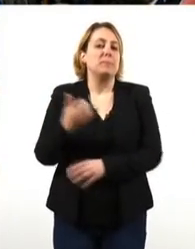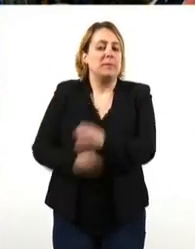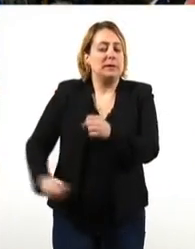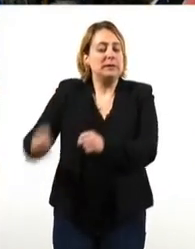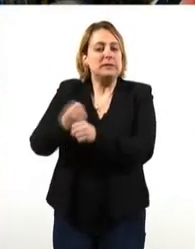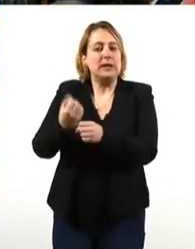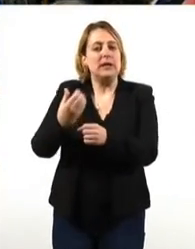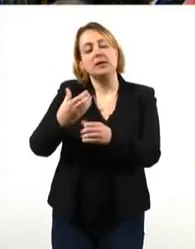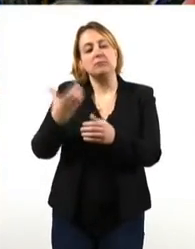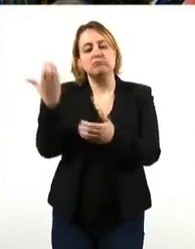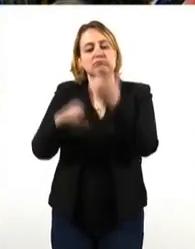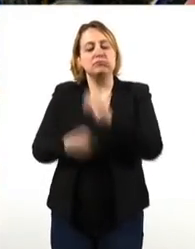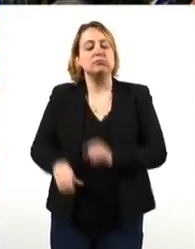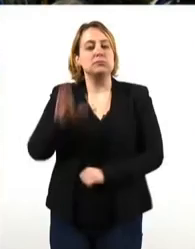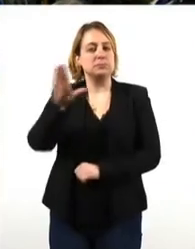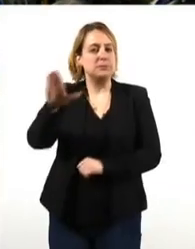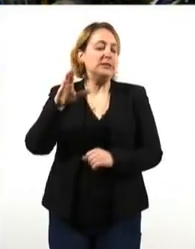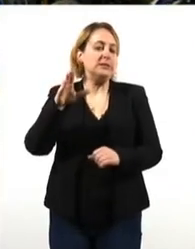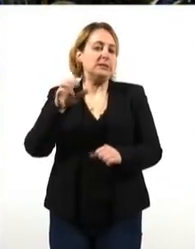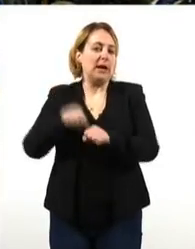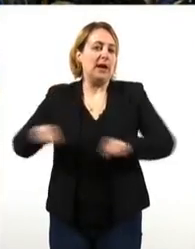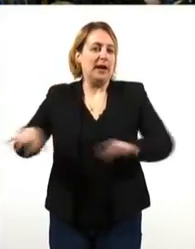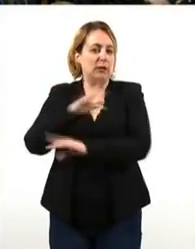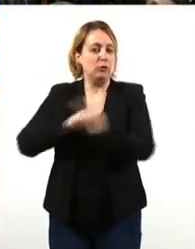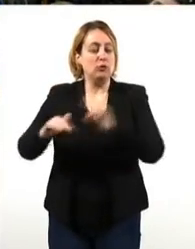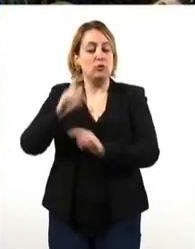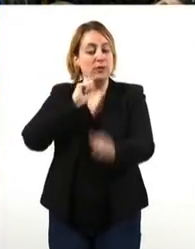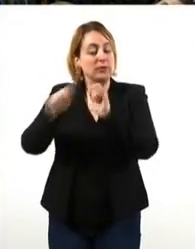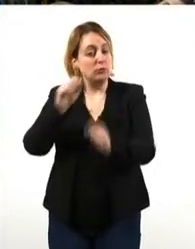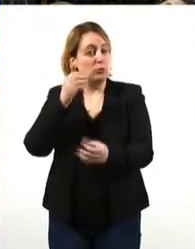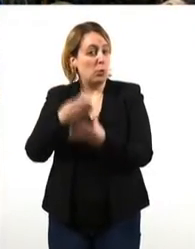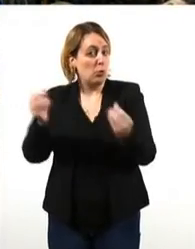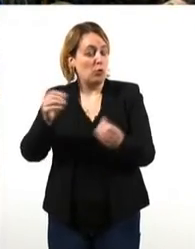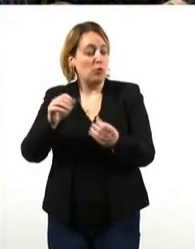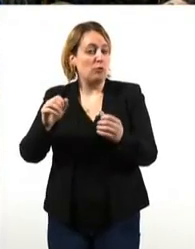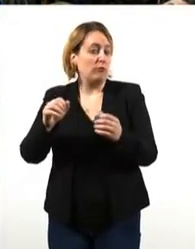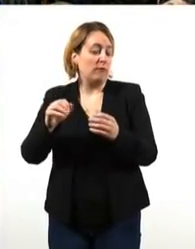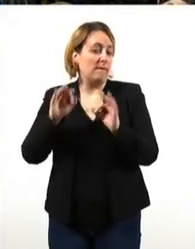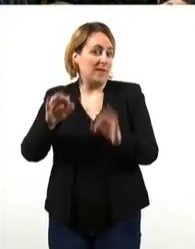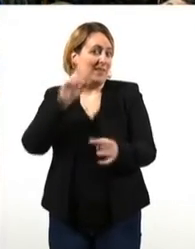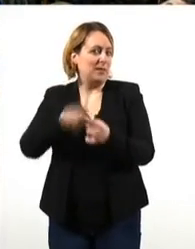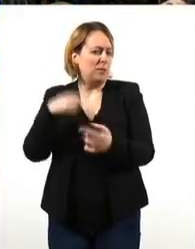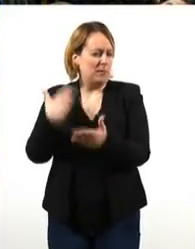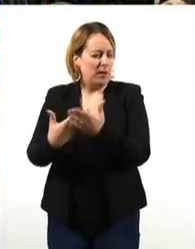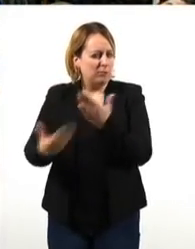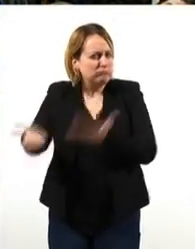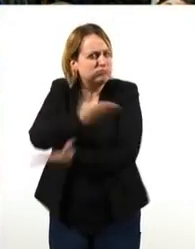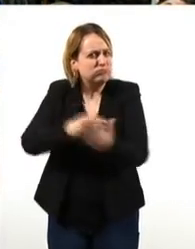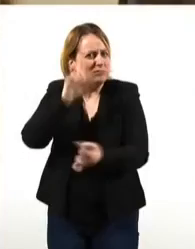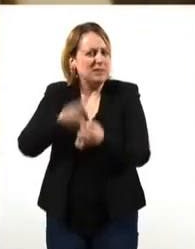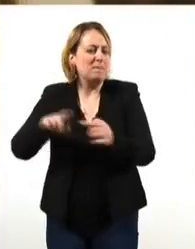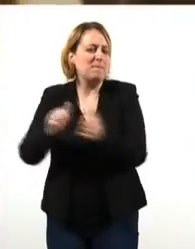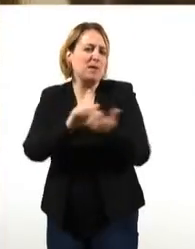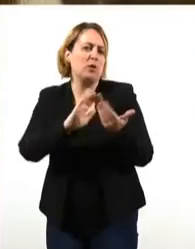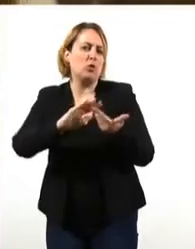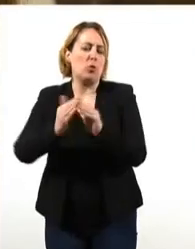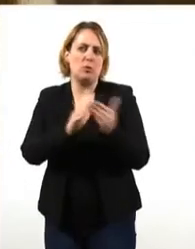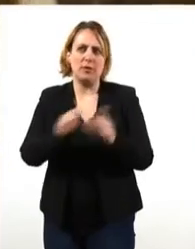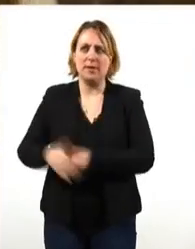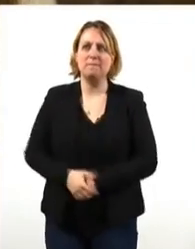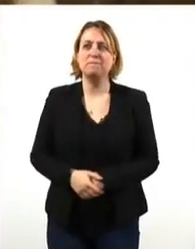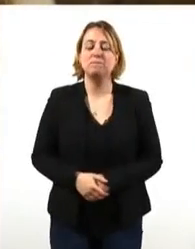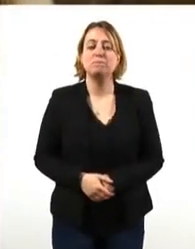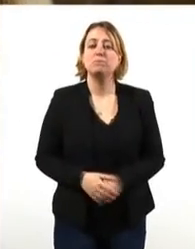de contenu maintenant et tu discutes beaucoup avec ta communauté sur ces sujets-là. On va te donner un micro pour que tu nous en dises un mot aussi. Alors bonjour à